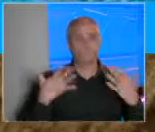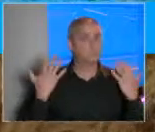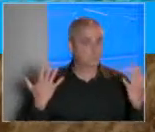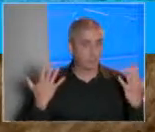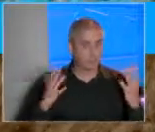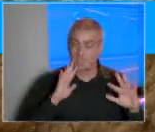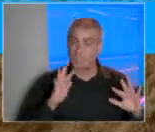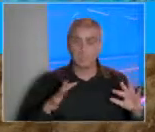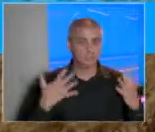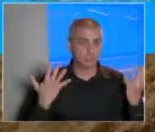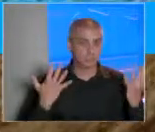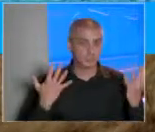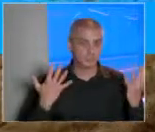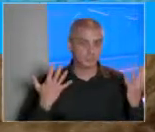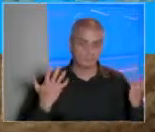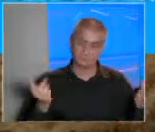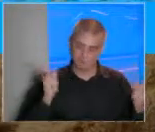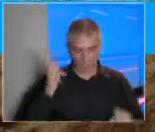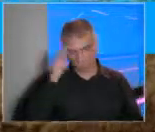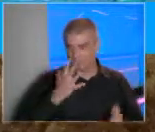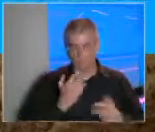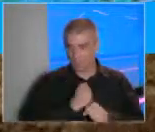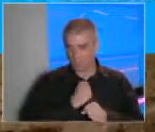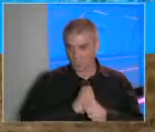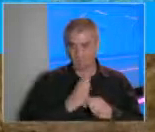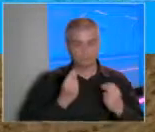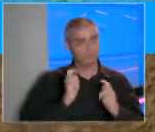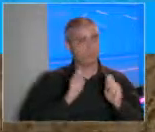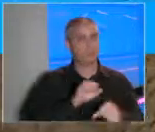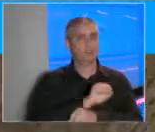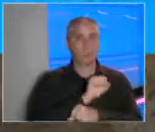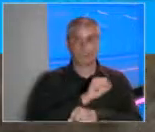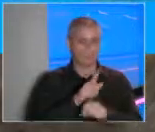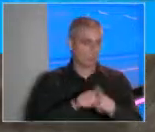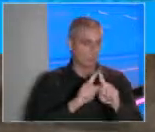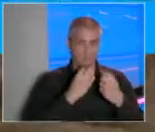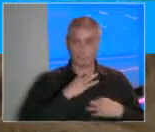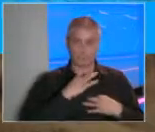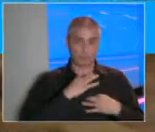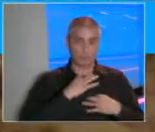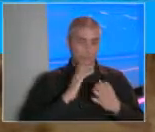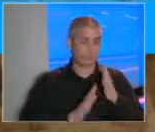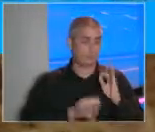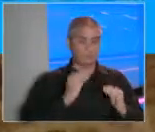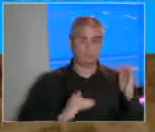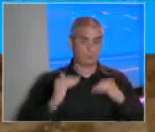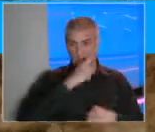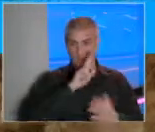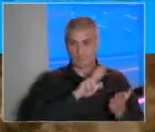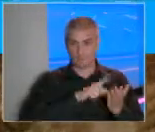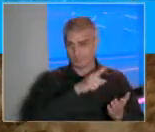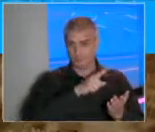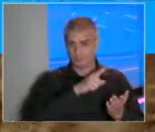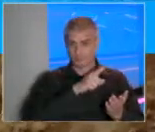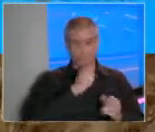כן. במשך 10 שנים, תלוי צו ביניים, צריך להבין איך זה עובד. כשמישהו מגיש עתירה, כמו במקרה שלנו, בית המשפט העליון, בגץ, דבר